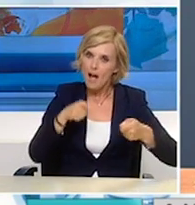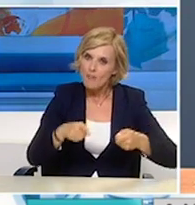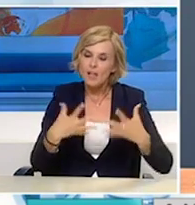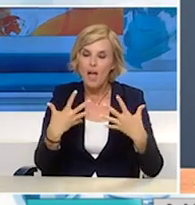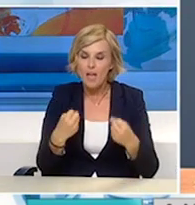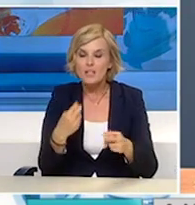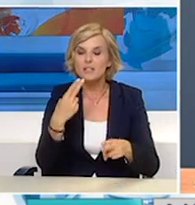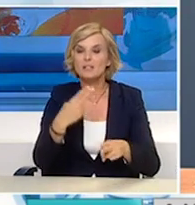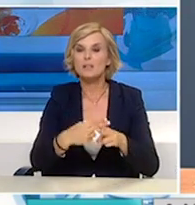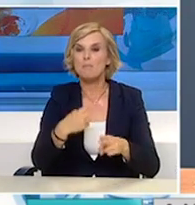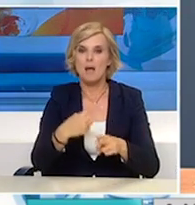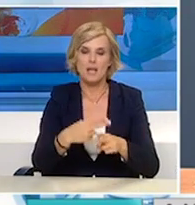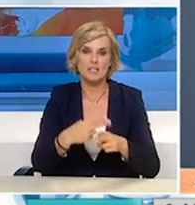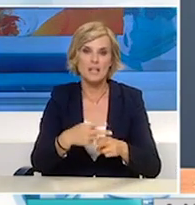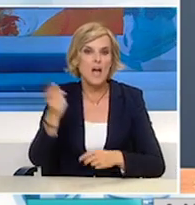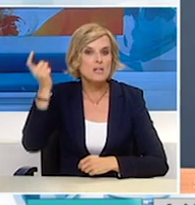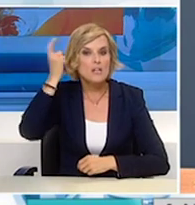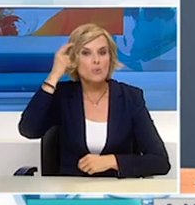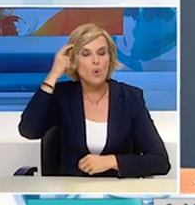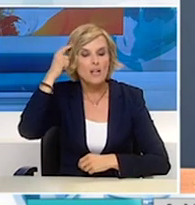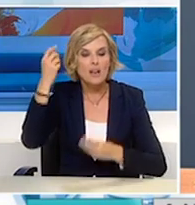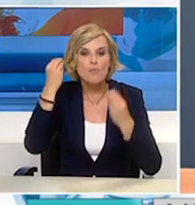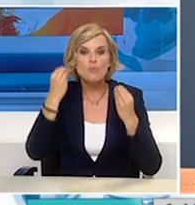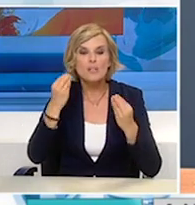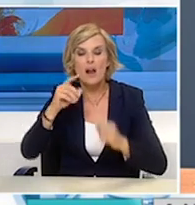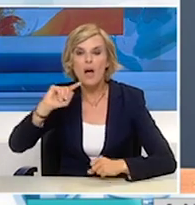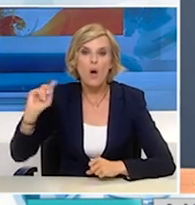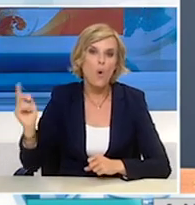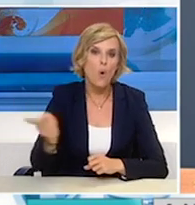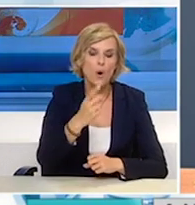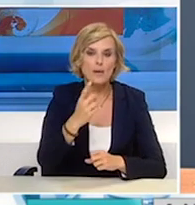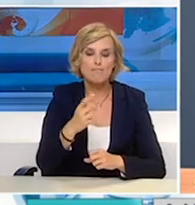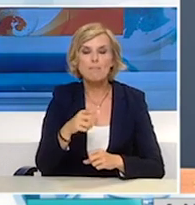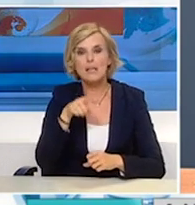Έχει πολύ μεγάλη σημασία να γίνει κατανοητό αυτό. Για τα σχολεία, όπως βλέπετε, υπάρχει